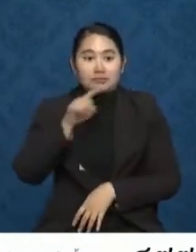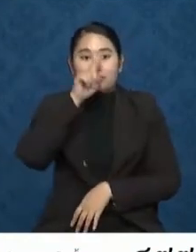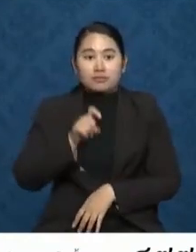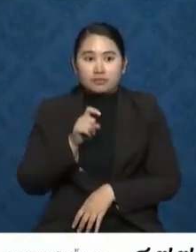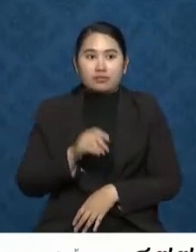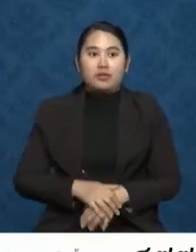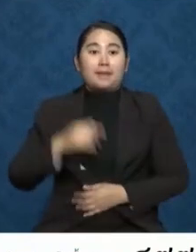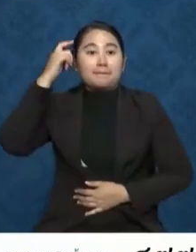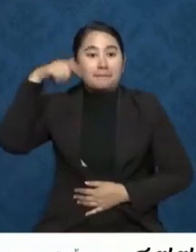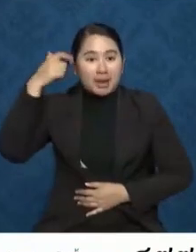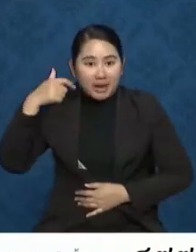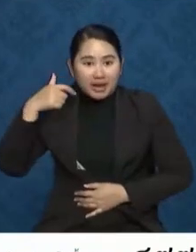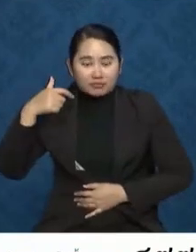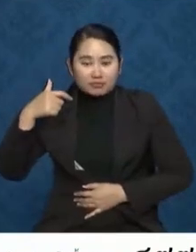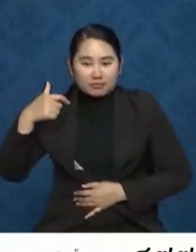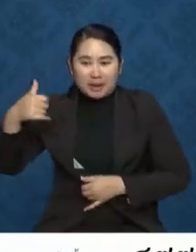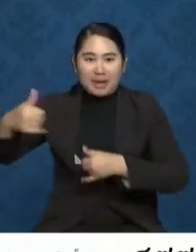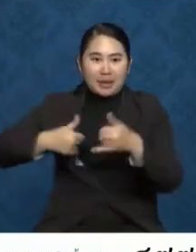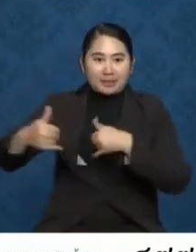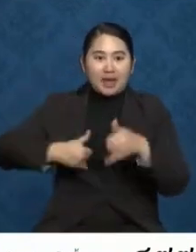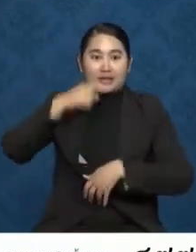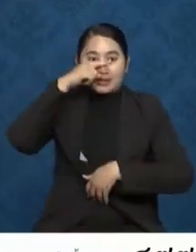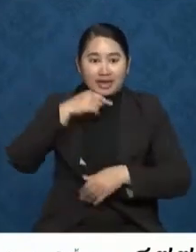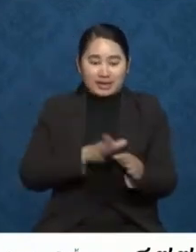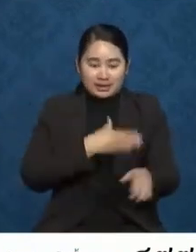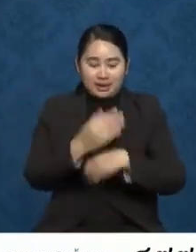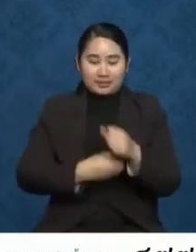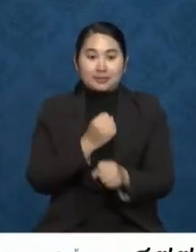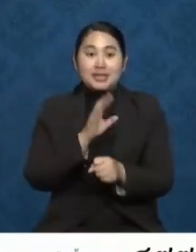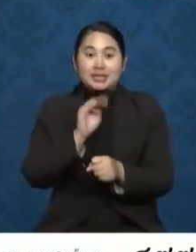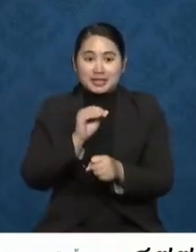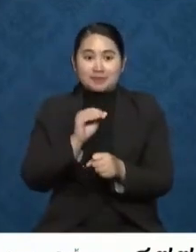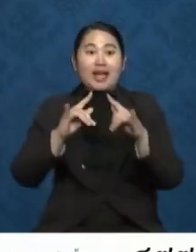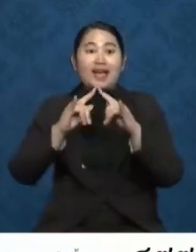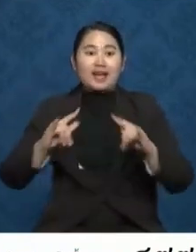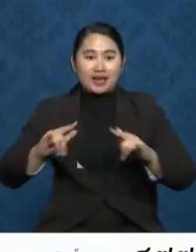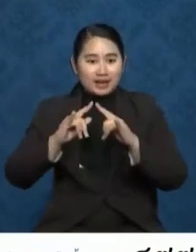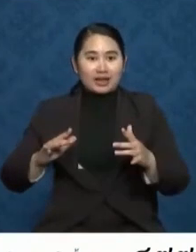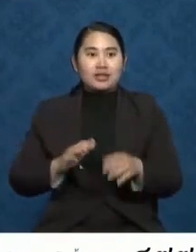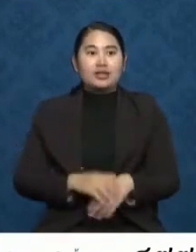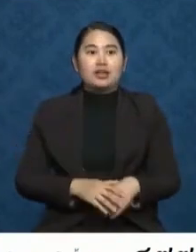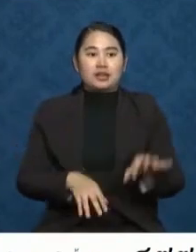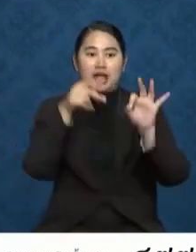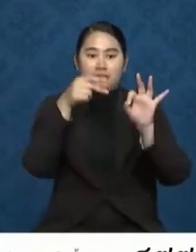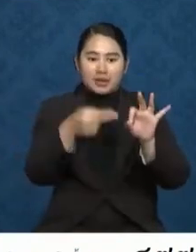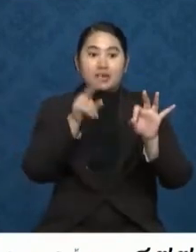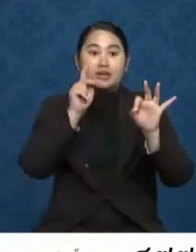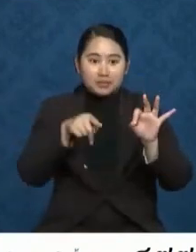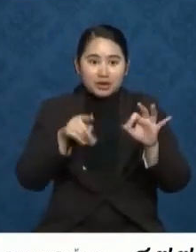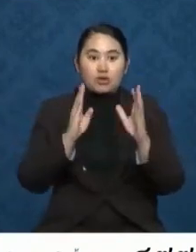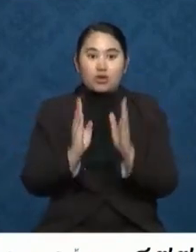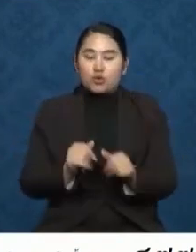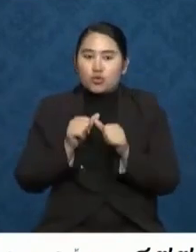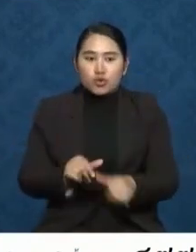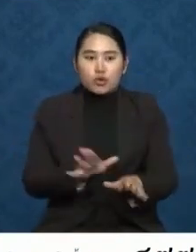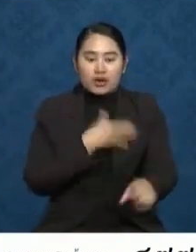คนพม่าที่ข้ามมาอยู่ในประเทศไทย40กว่าปีแล้วอยู่ในพื้นที่พักพิงผู้หนีภัยการสู้รบ 91,000 คนอาศั